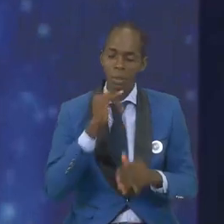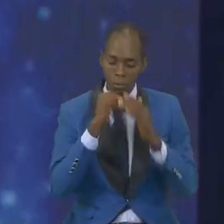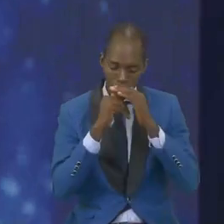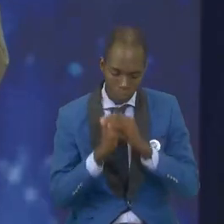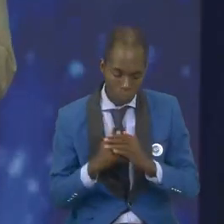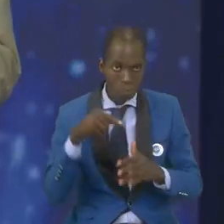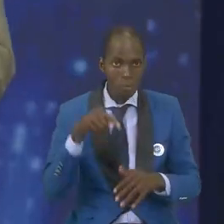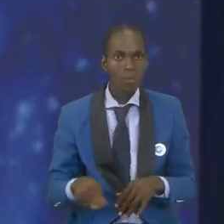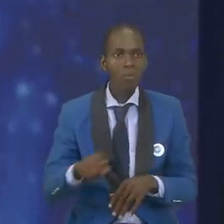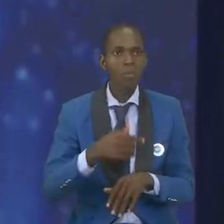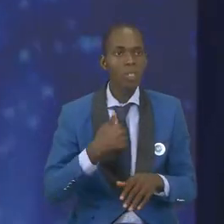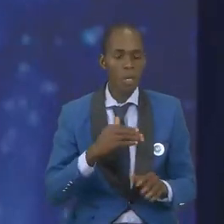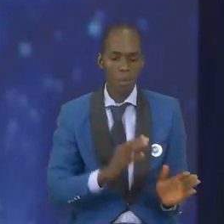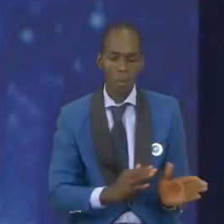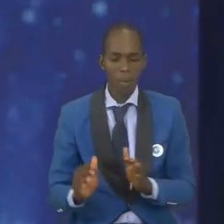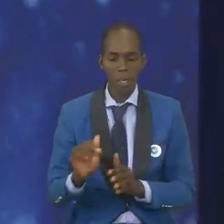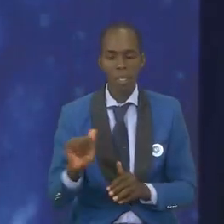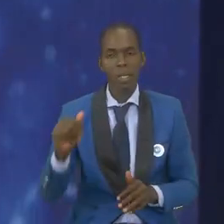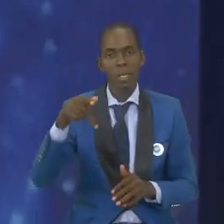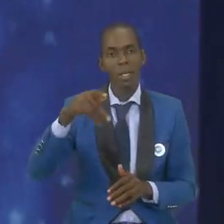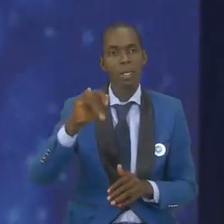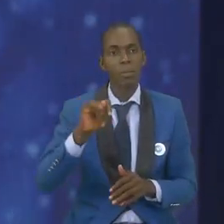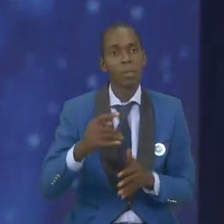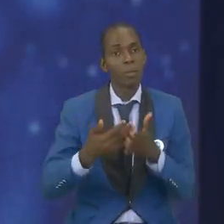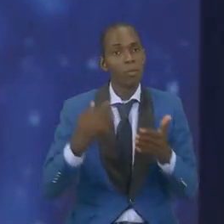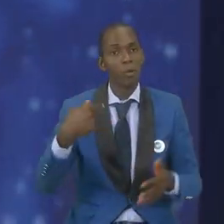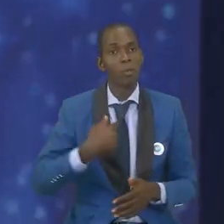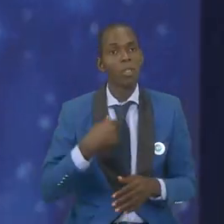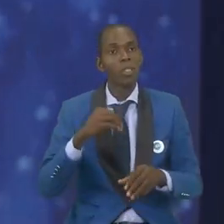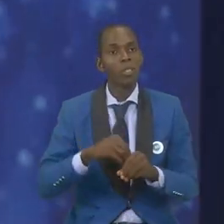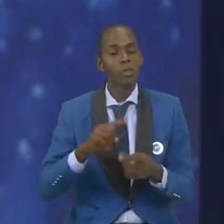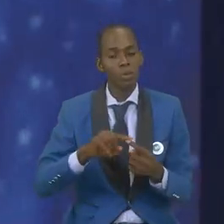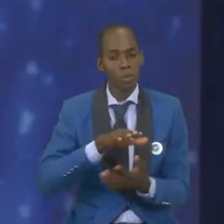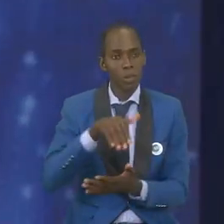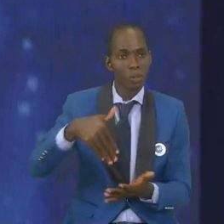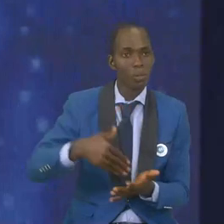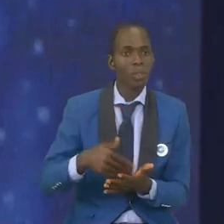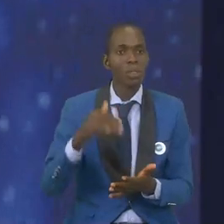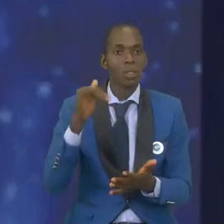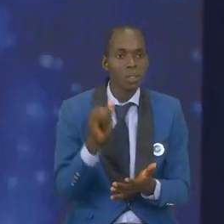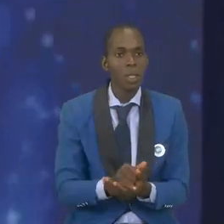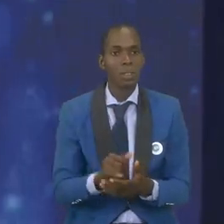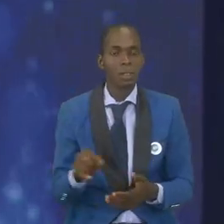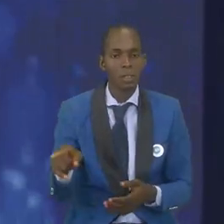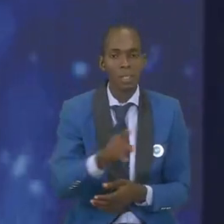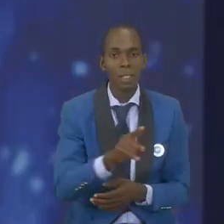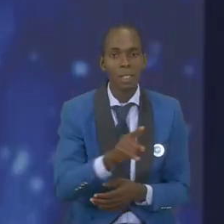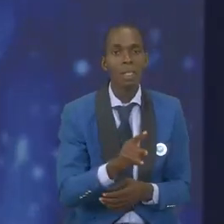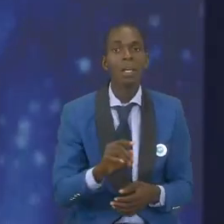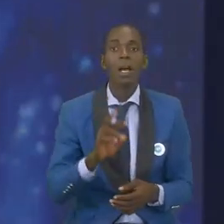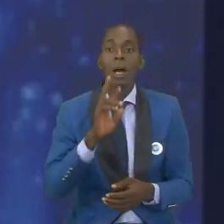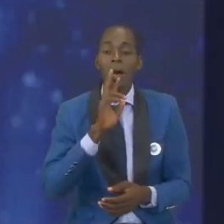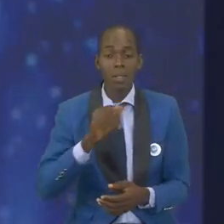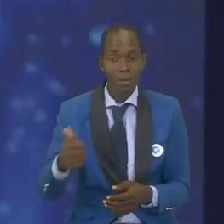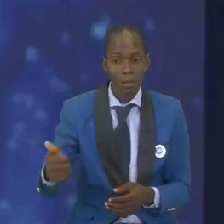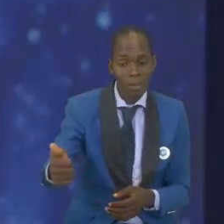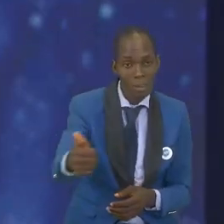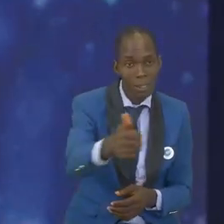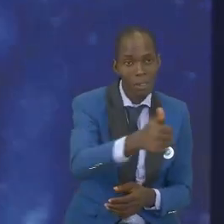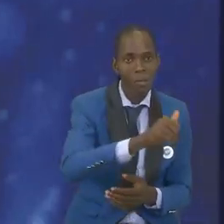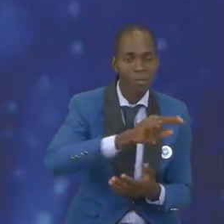sous mes pas. Mon âme se courbait. Ils ont creusé une fosse devant moi, au milieu de